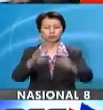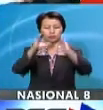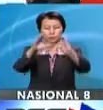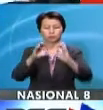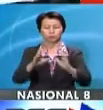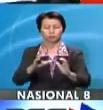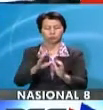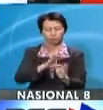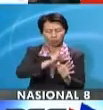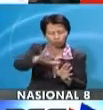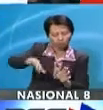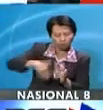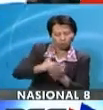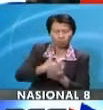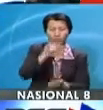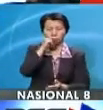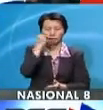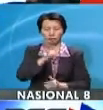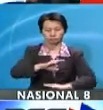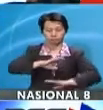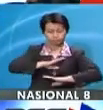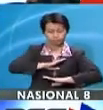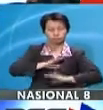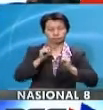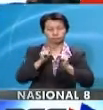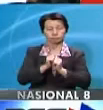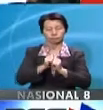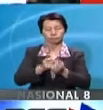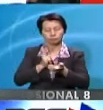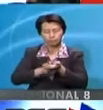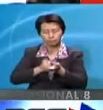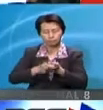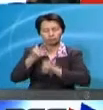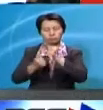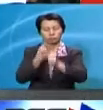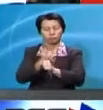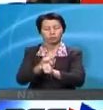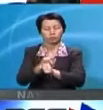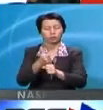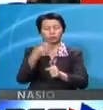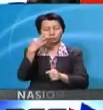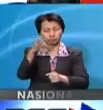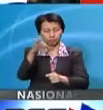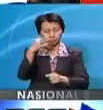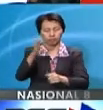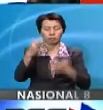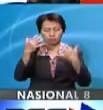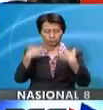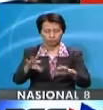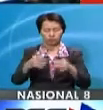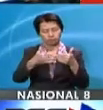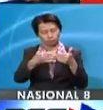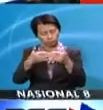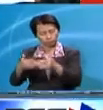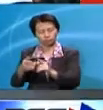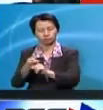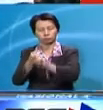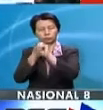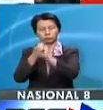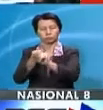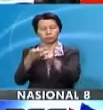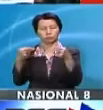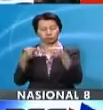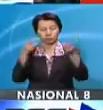Secara keseluruhan, Datuk Seri Najib berpuas hati dengan hasil rundingan tahunan ke-19 yang dapat terus memperkukuh